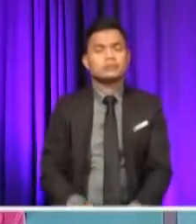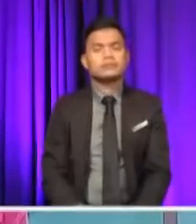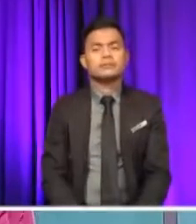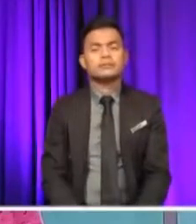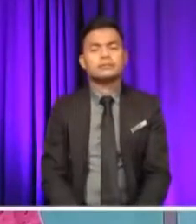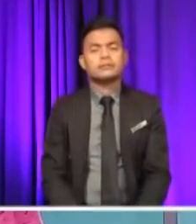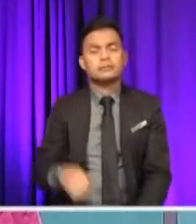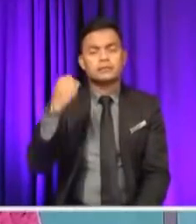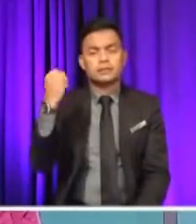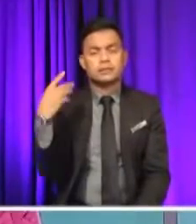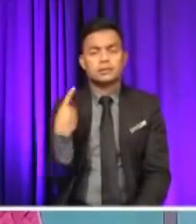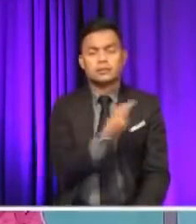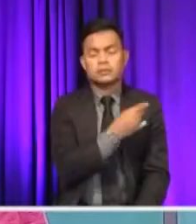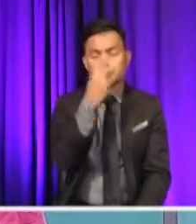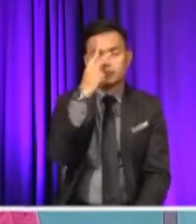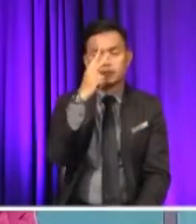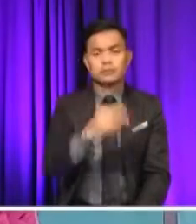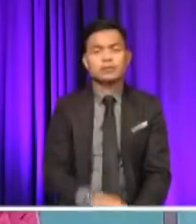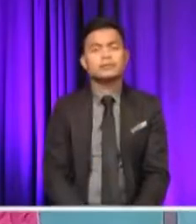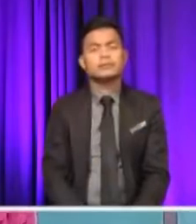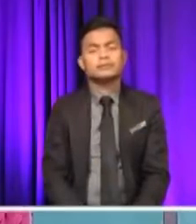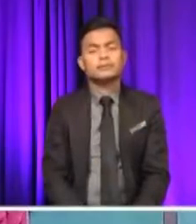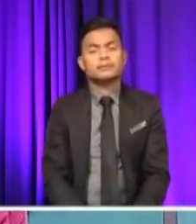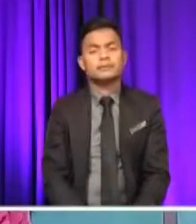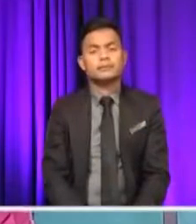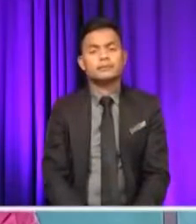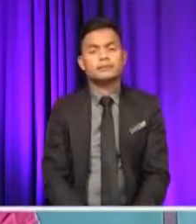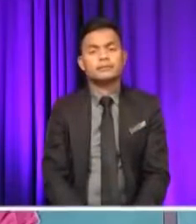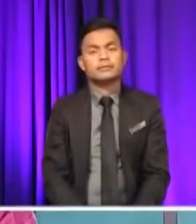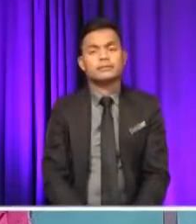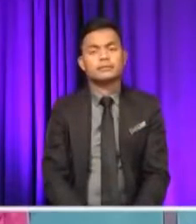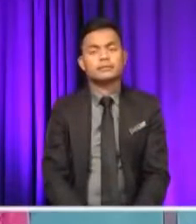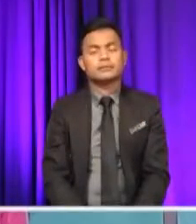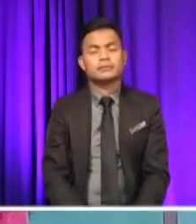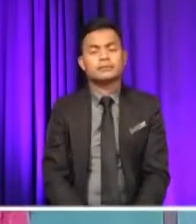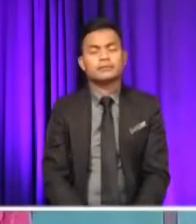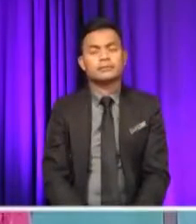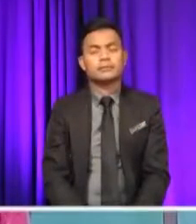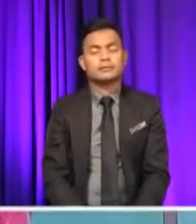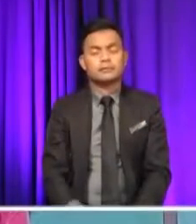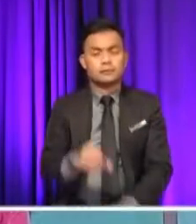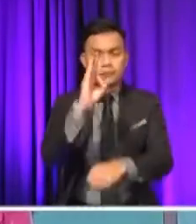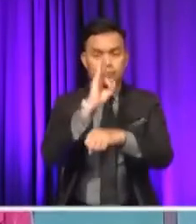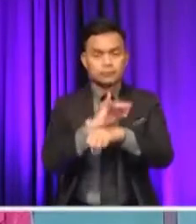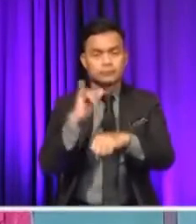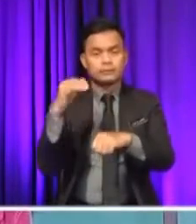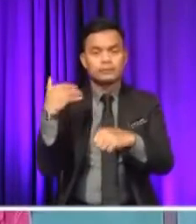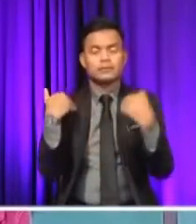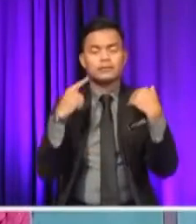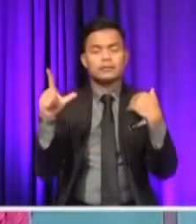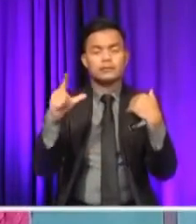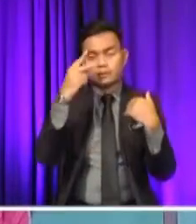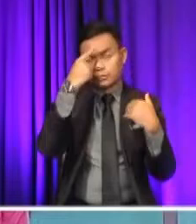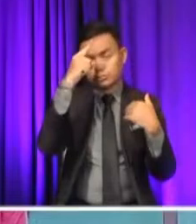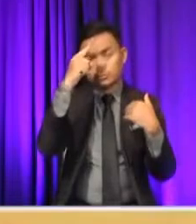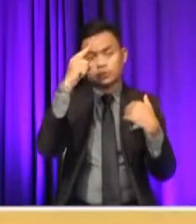Baik. Ni yang selalu kita tengok kat kedai-kedai tulis inverter Betul. ni kan. Okey. Dia fungsi dia adalah untuk tukar tenaga elektrik